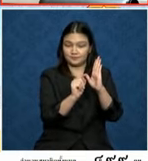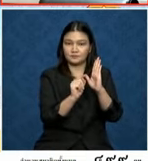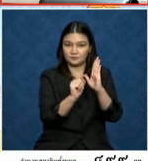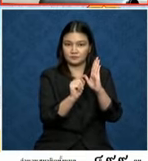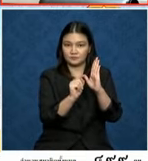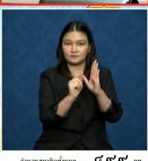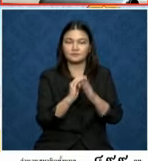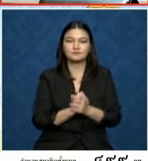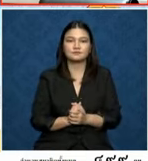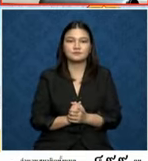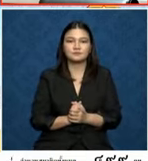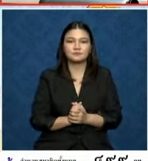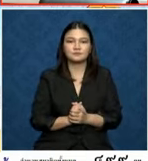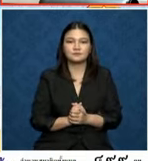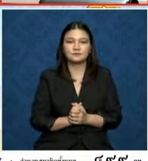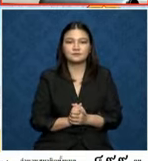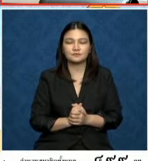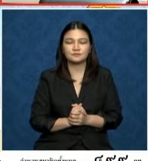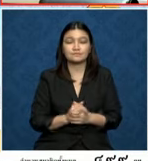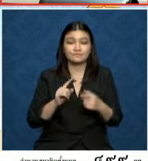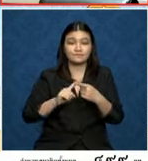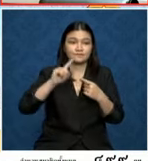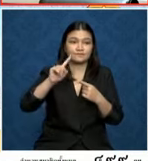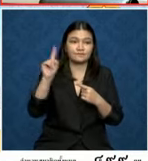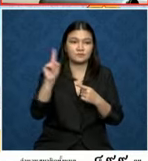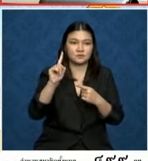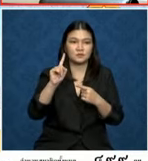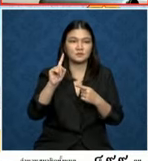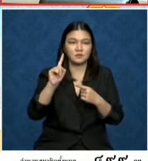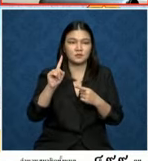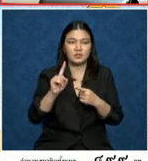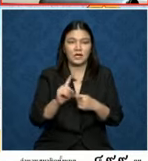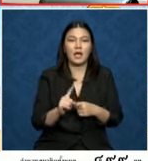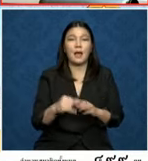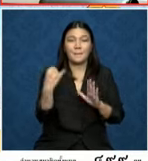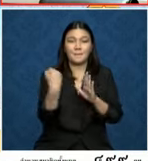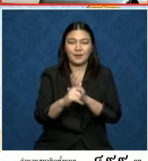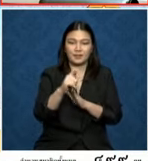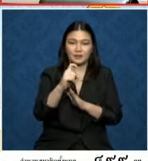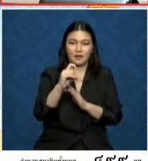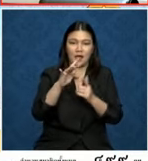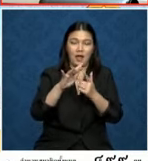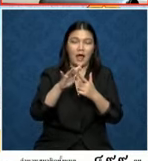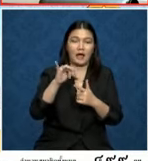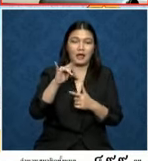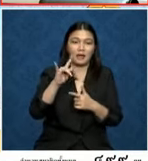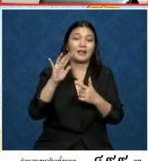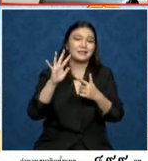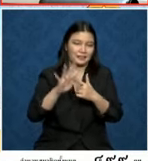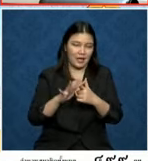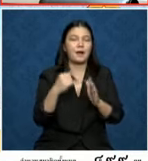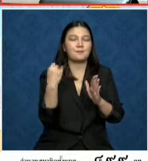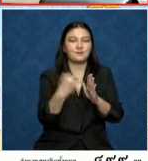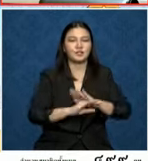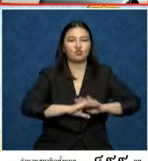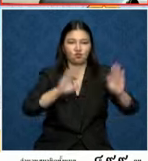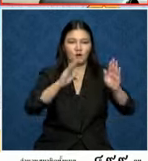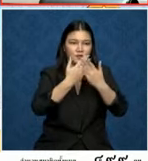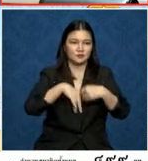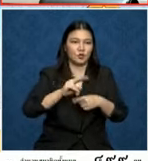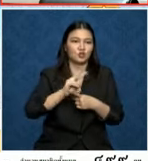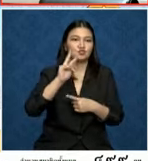ด์นะครับก็คือ1ยกเลิกความผิดอาญาเกี่ยวกับเช็คอันนี้ชัดเจนนะครับ2คือป